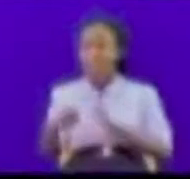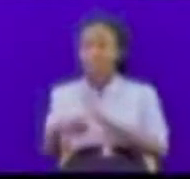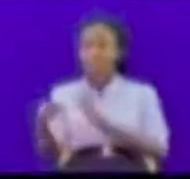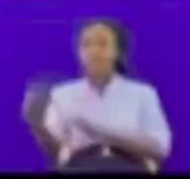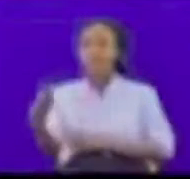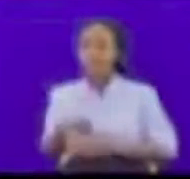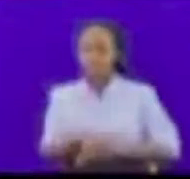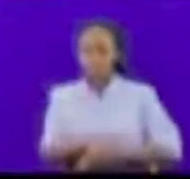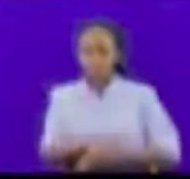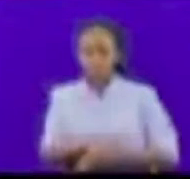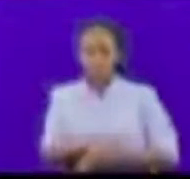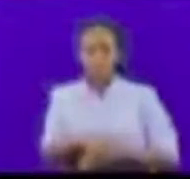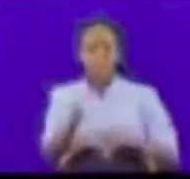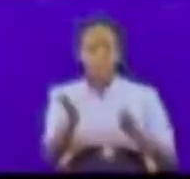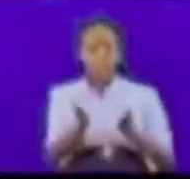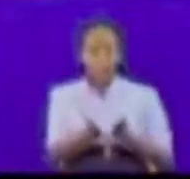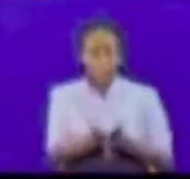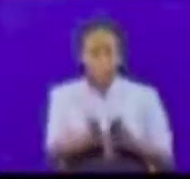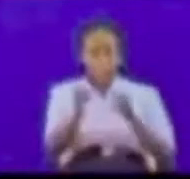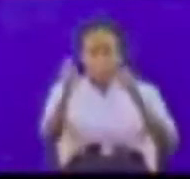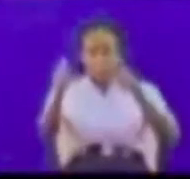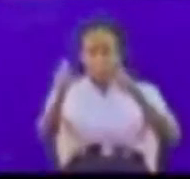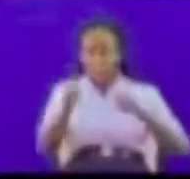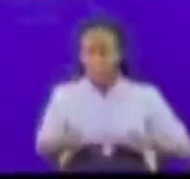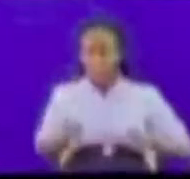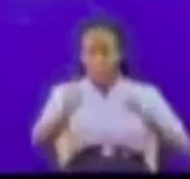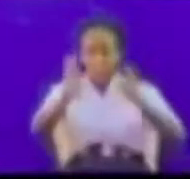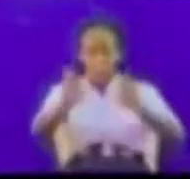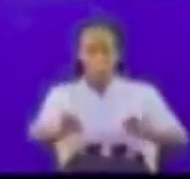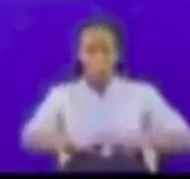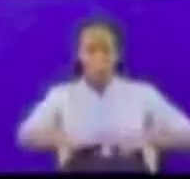Naomba kutangazia bunge hili na nchi yetu kwa ujumla